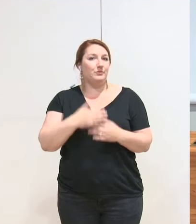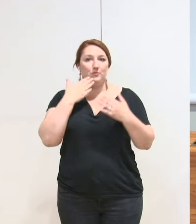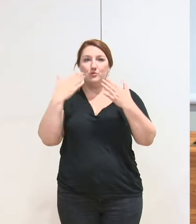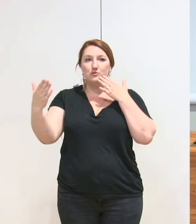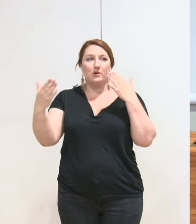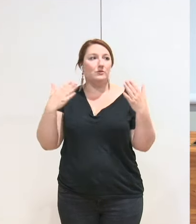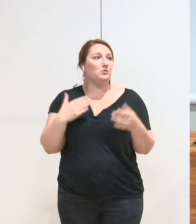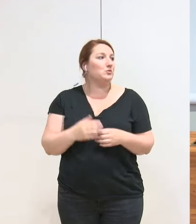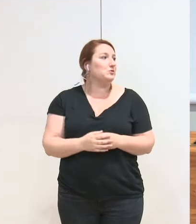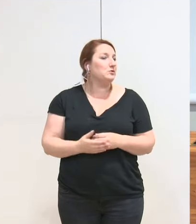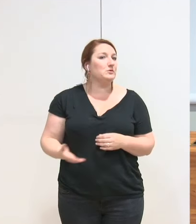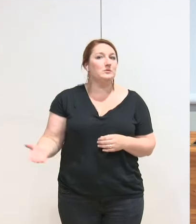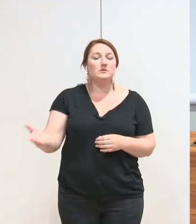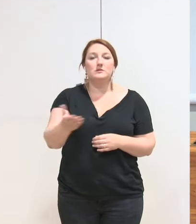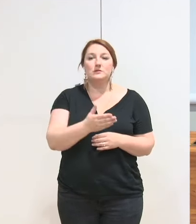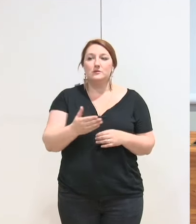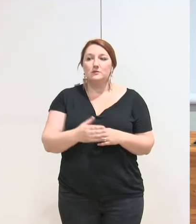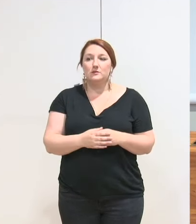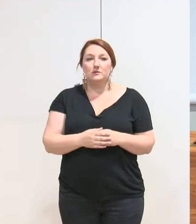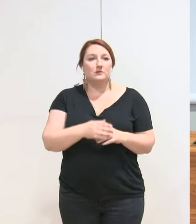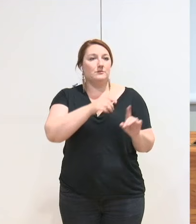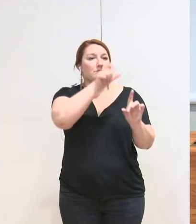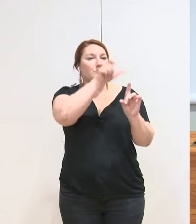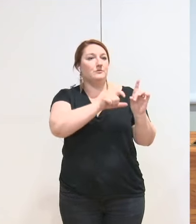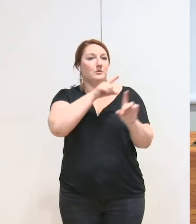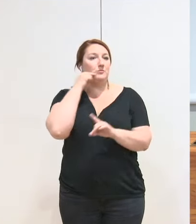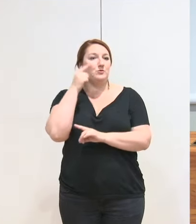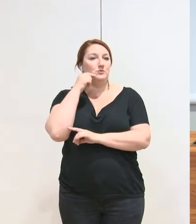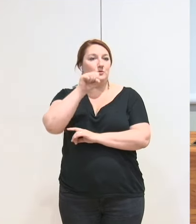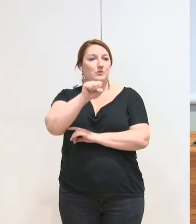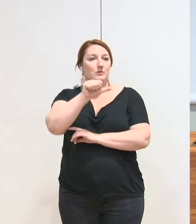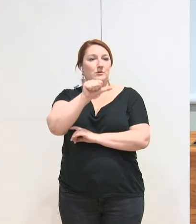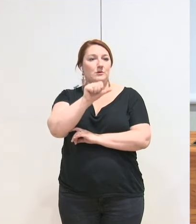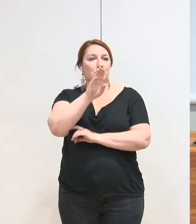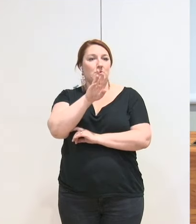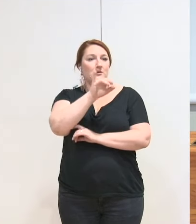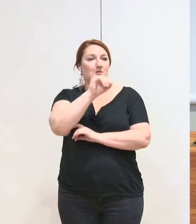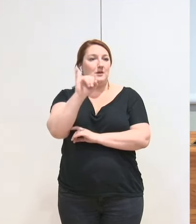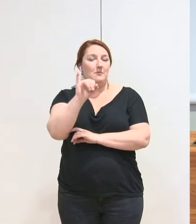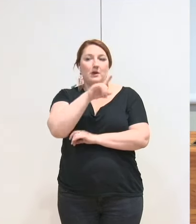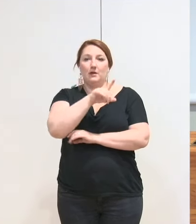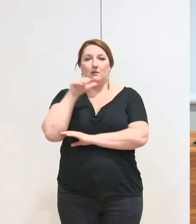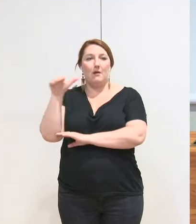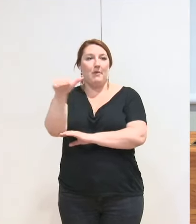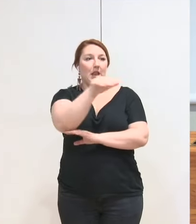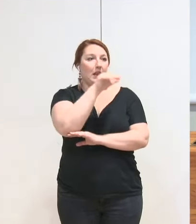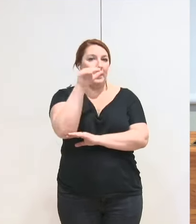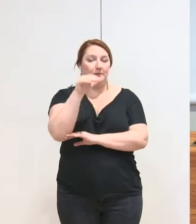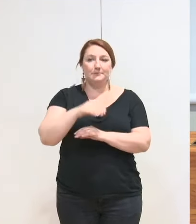et je donne la parole à Monsieur Sabri pour la l'appel la feuille d'appel est